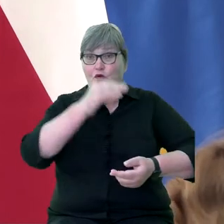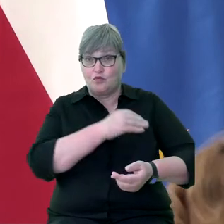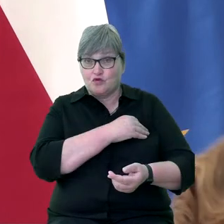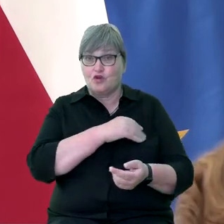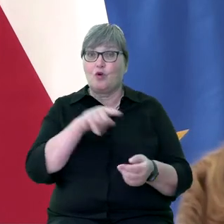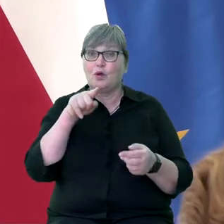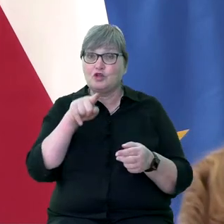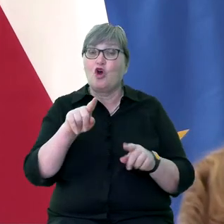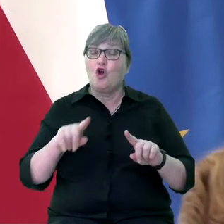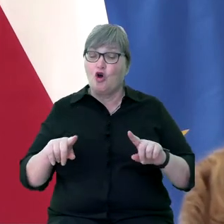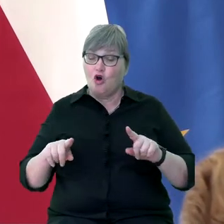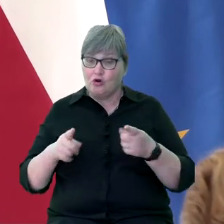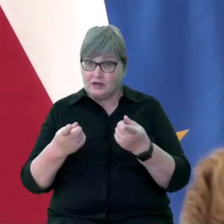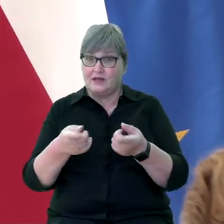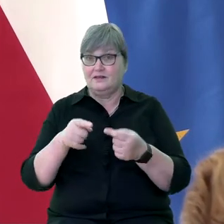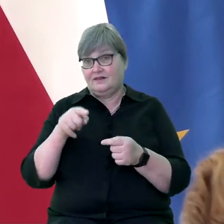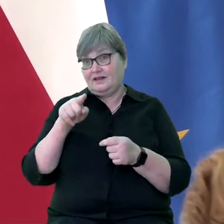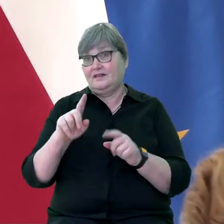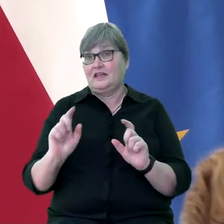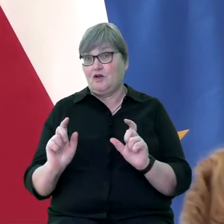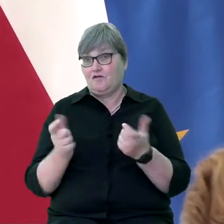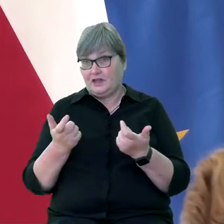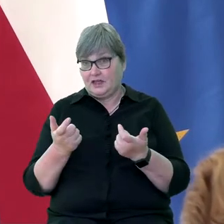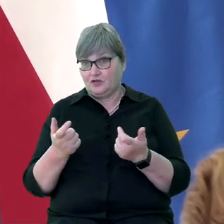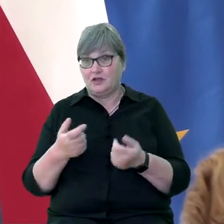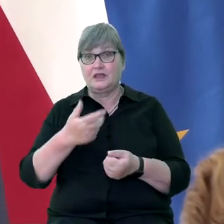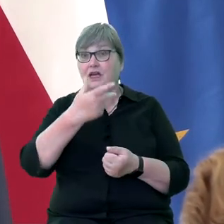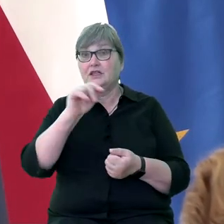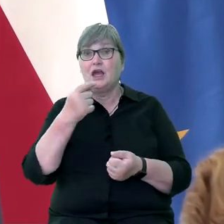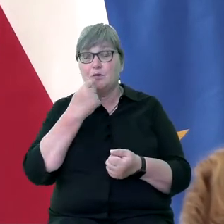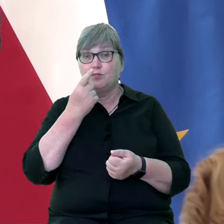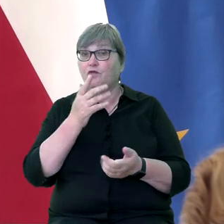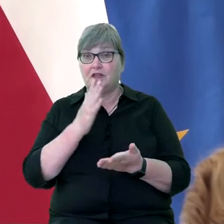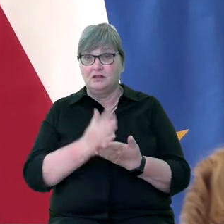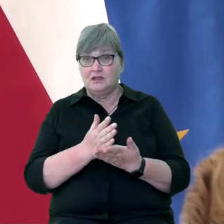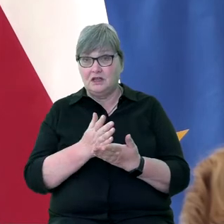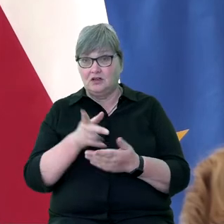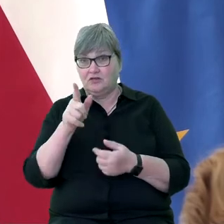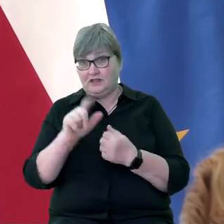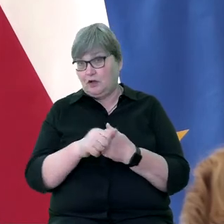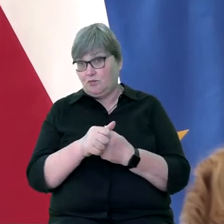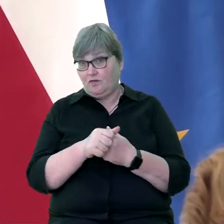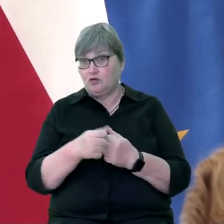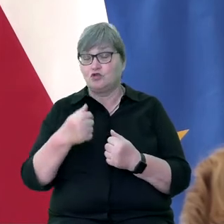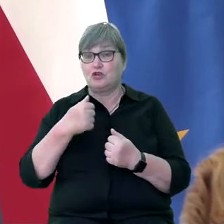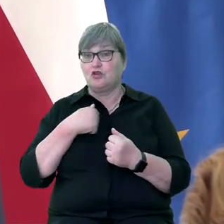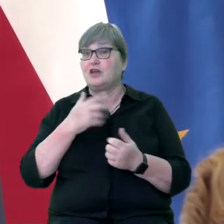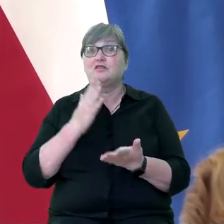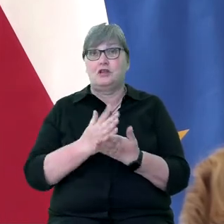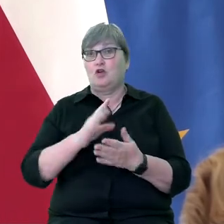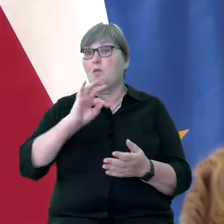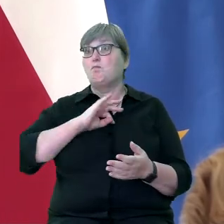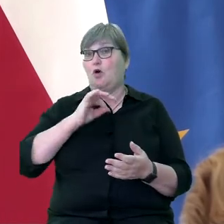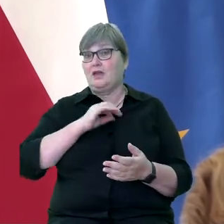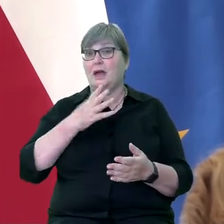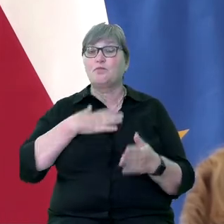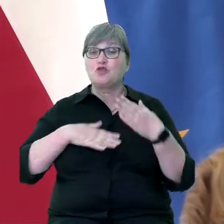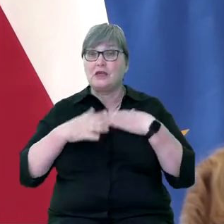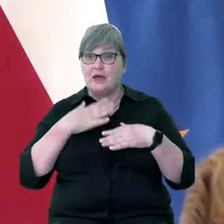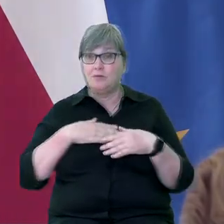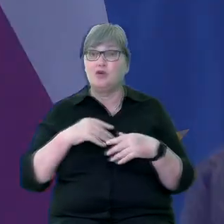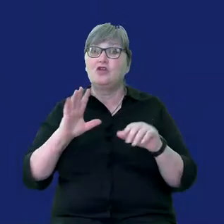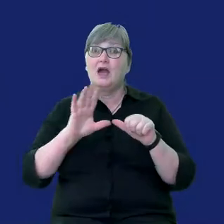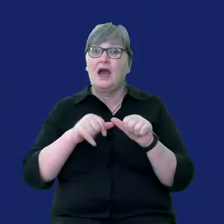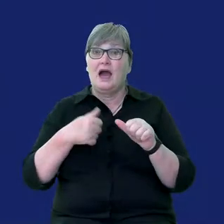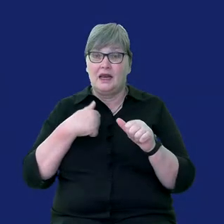I nie mówię tego tylko i wyłącznie z tego tytułu, że jest to moja osobista przyjemność, ale jak rozumiem,